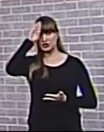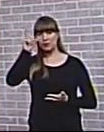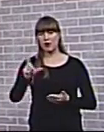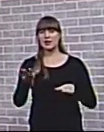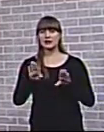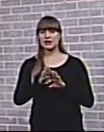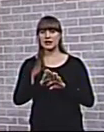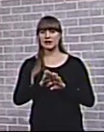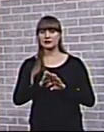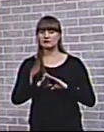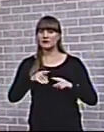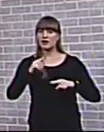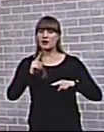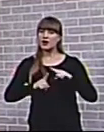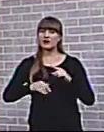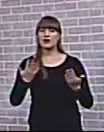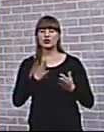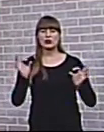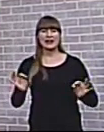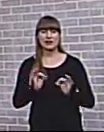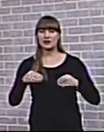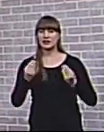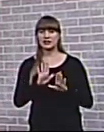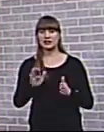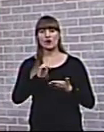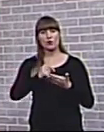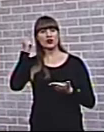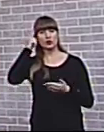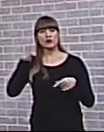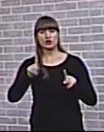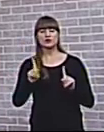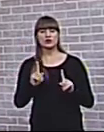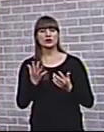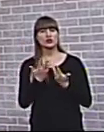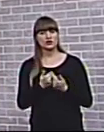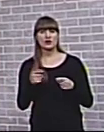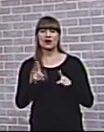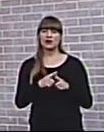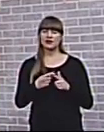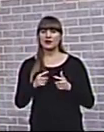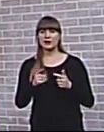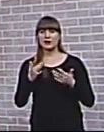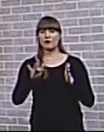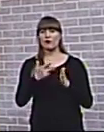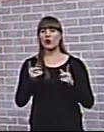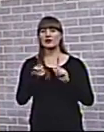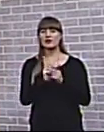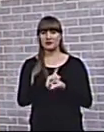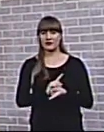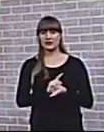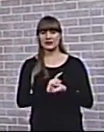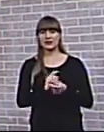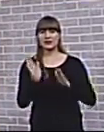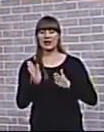мужицких кровей, который никогда не давал повода думать о нем, что он там чего-то считает или в бухгалтера превратился.